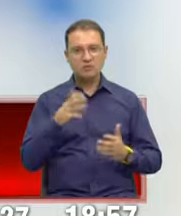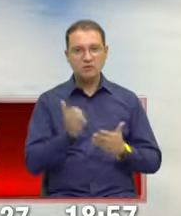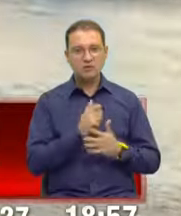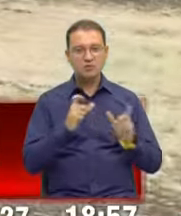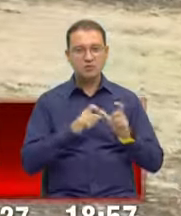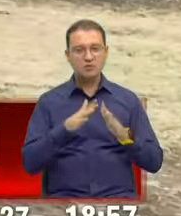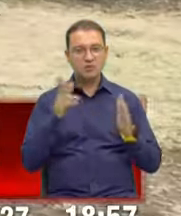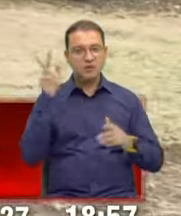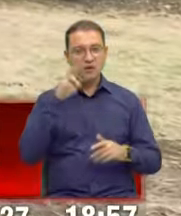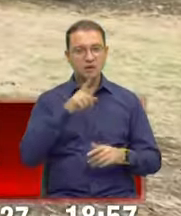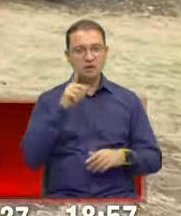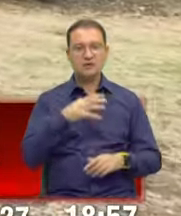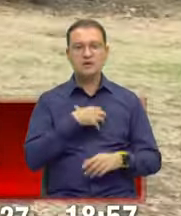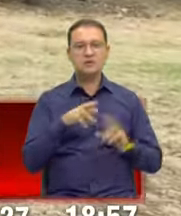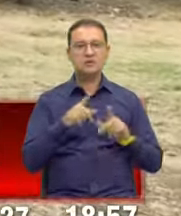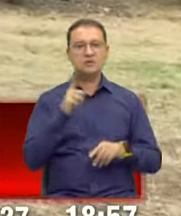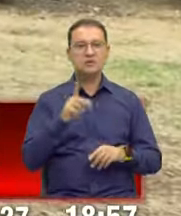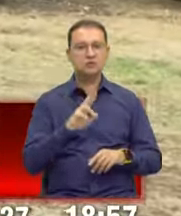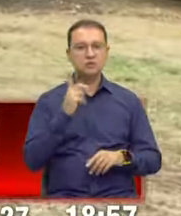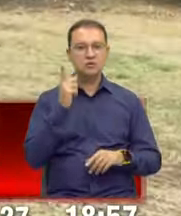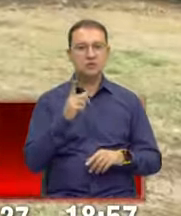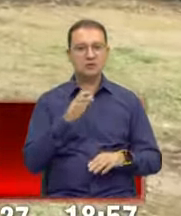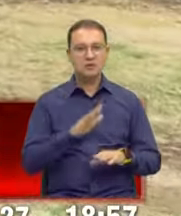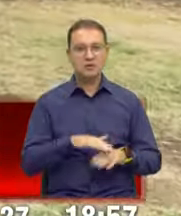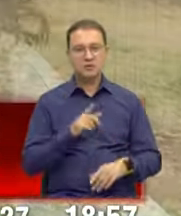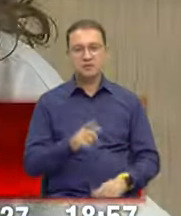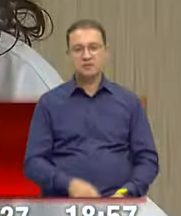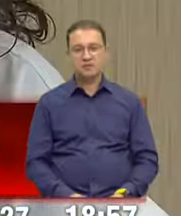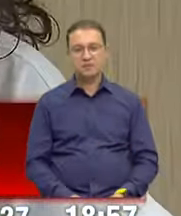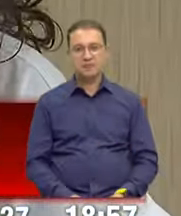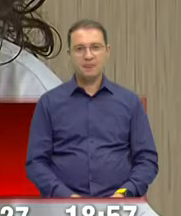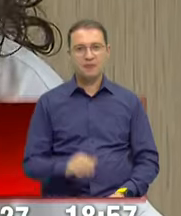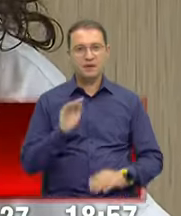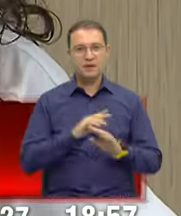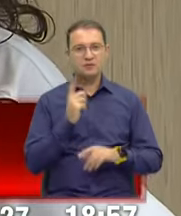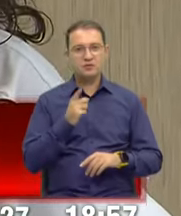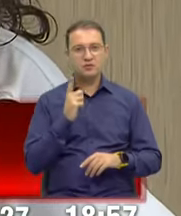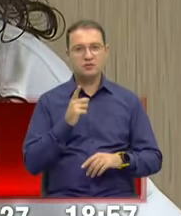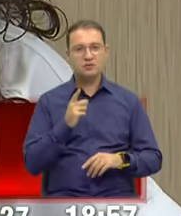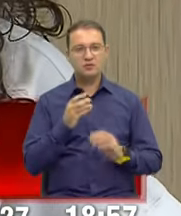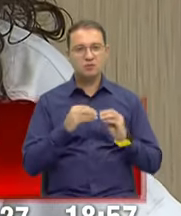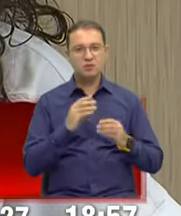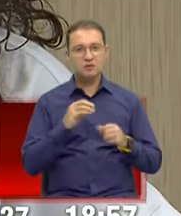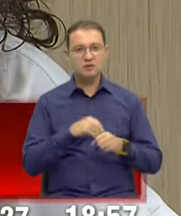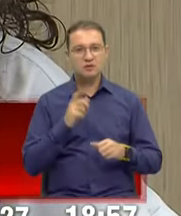Sude'nin en büyük hayali kendisi gibi mucizelere imza atabilmek. Hayat bir şeyleri sorun etmek için